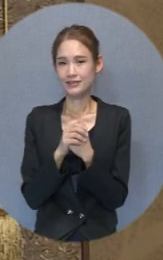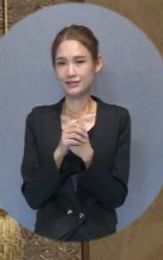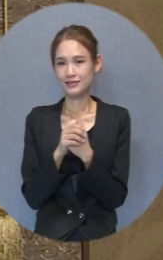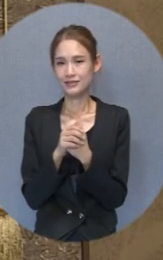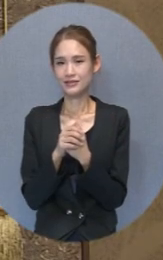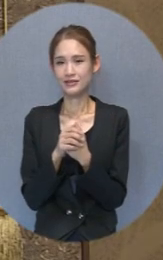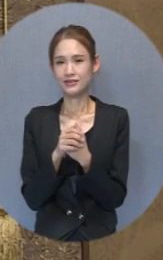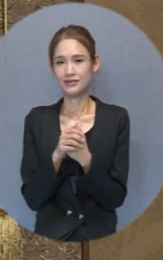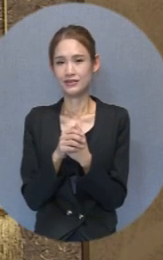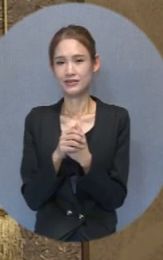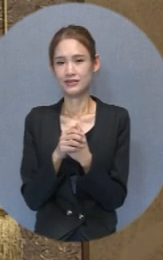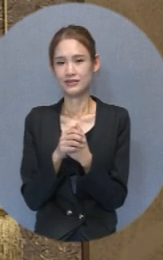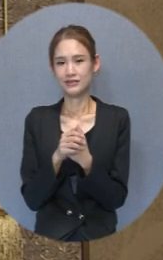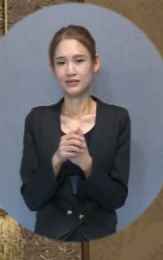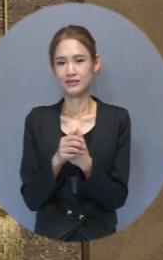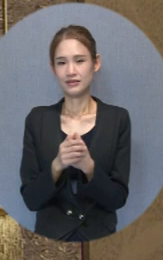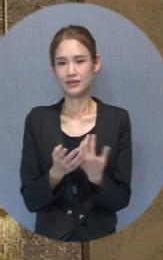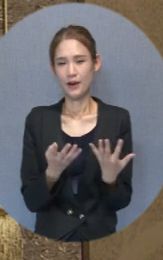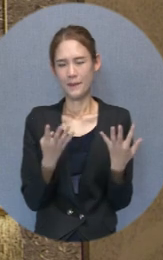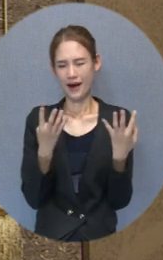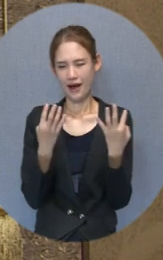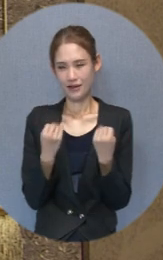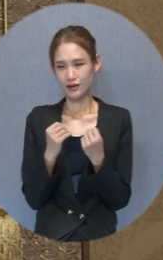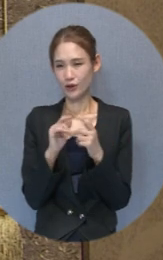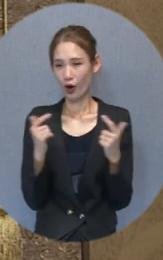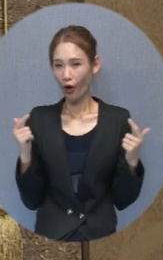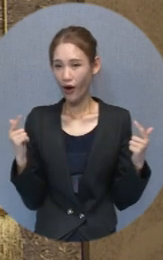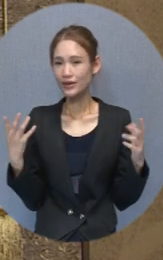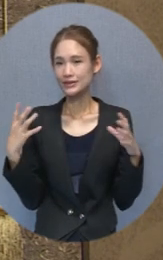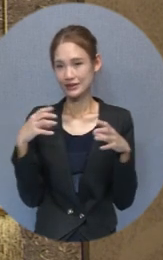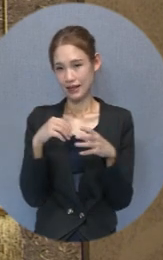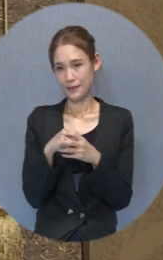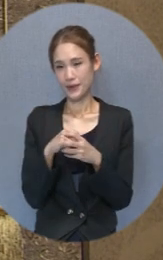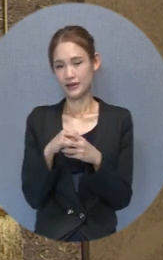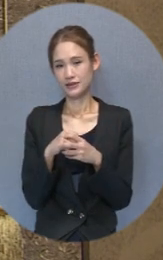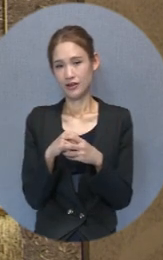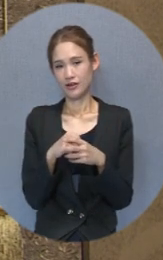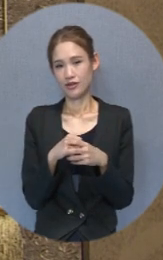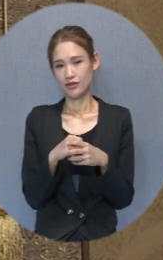조금 많은 것들을 담아서 아이들에게 네. 여러 가지를